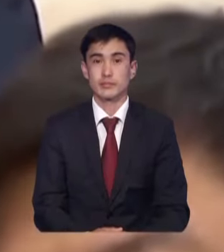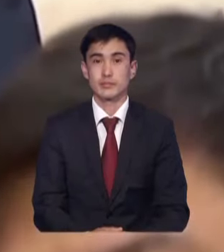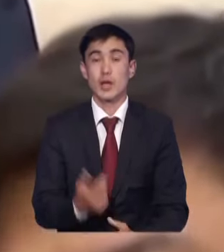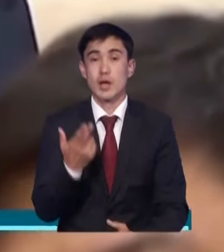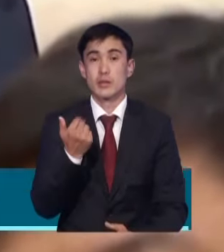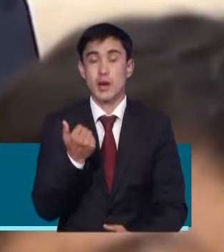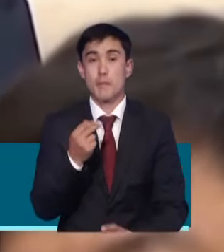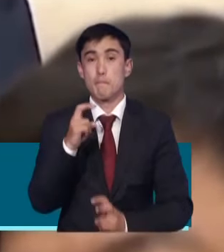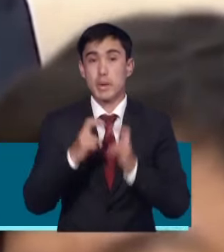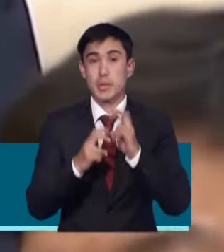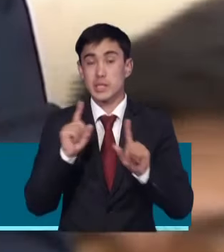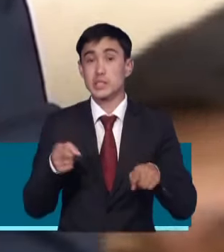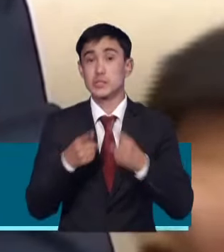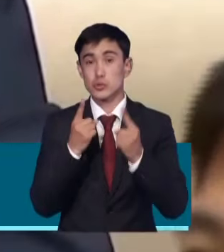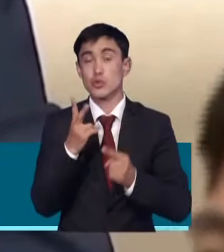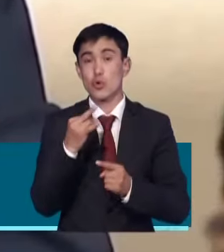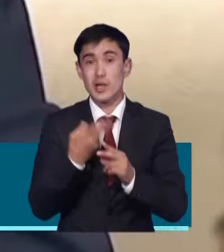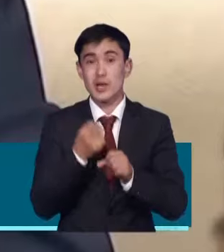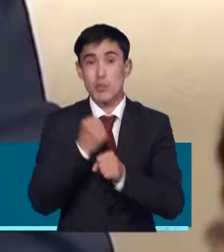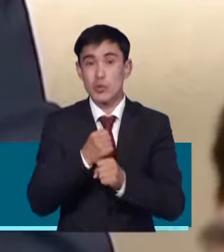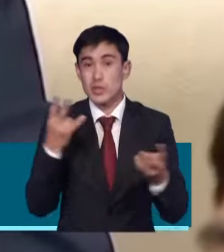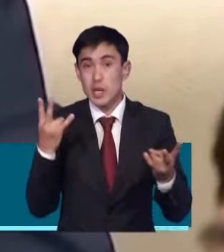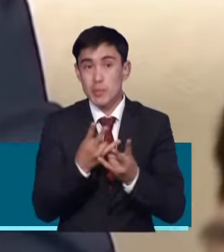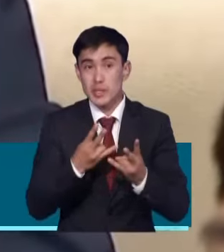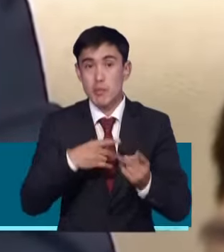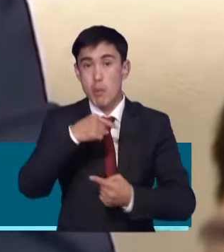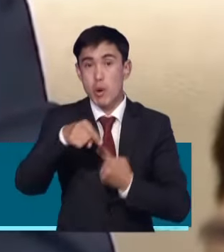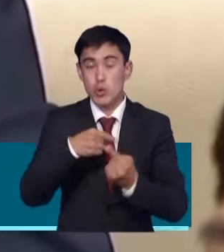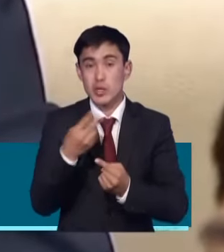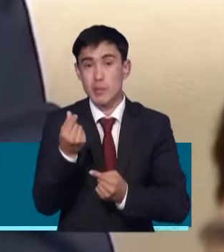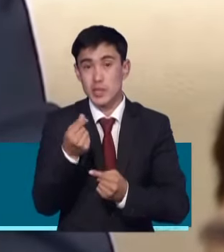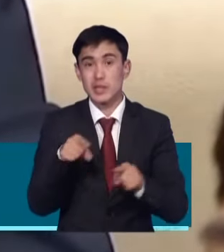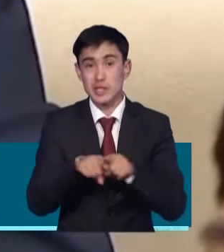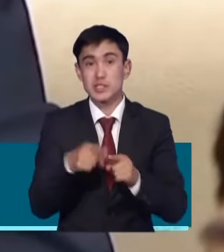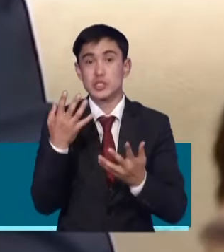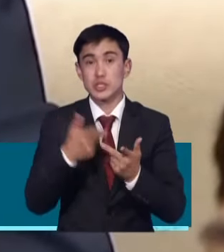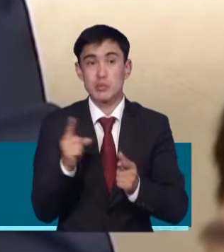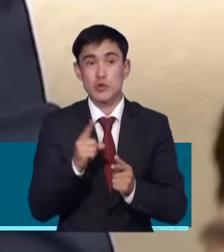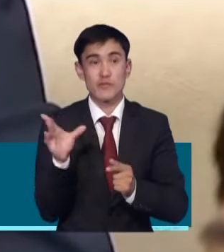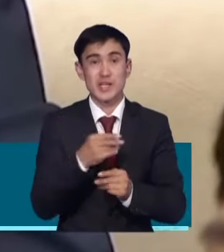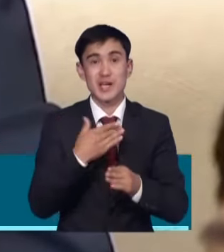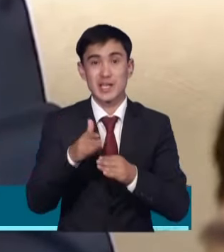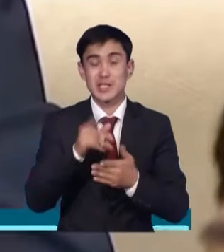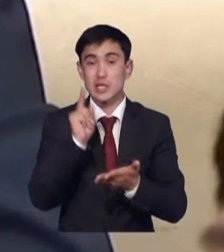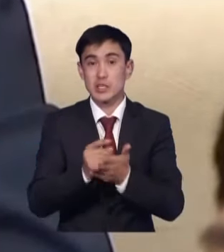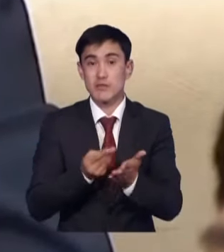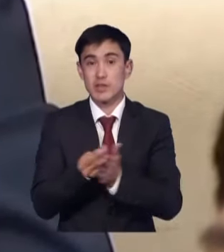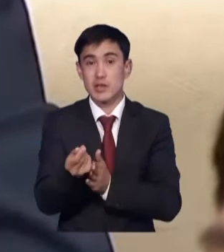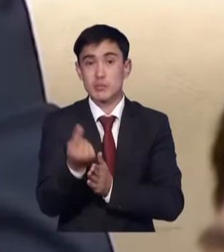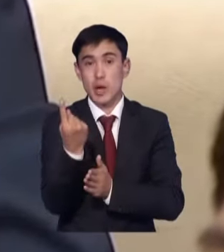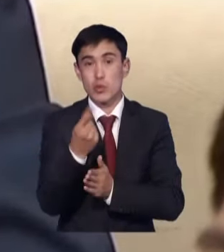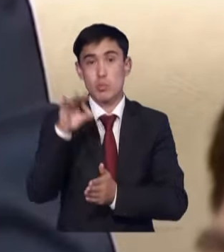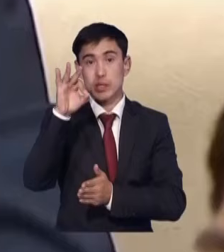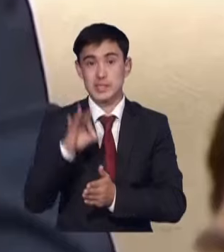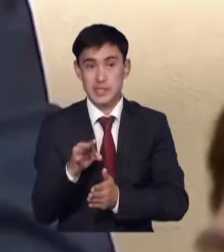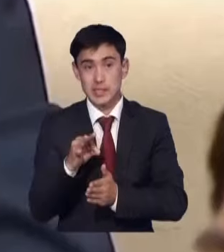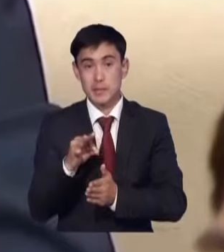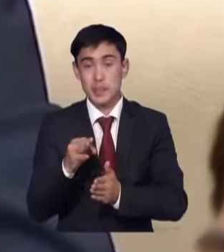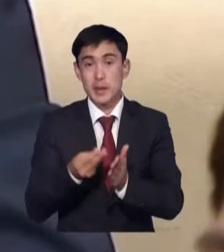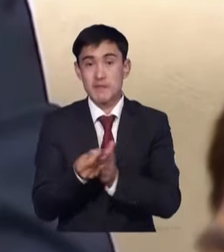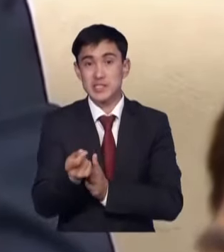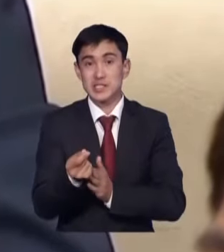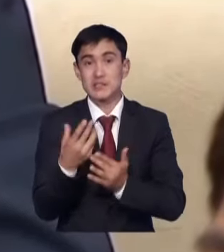Да, предприятия создаются, но для их работы необходим оборотный капитал. Также мы считаем, что все кредиты должны выдаваться под 0% при